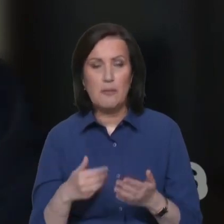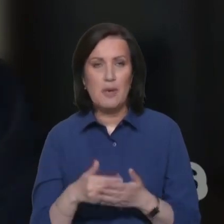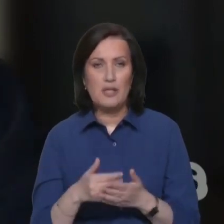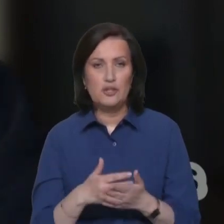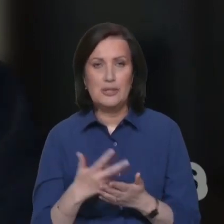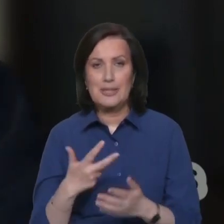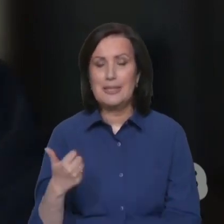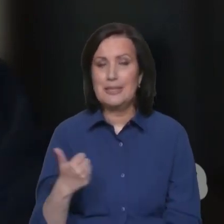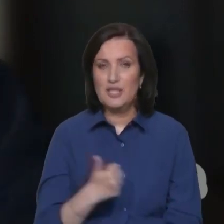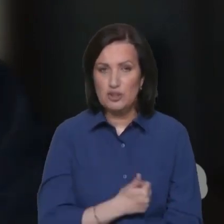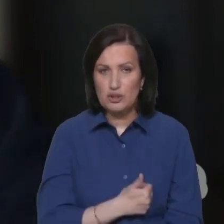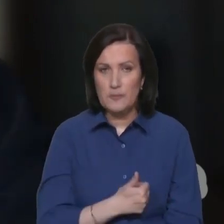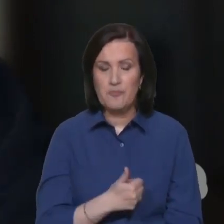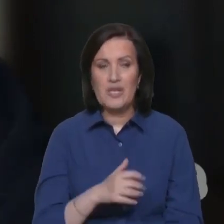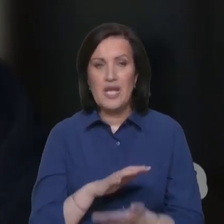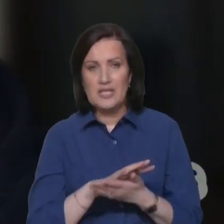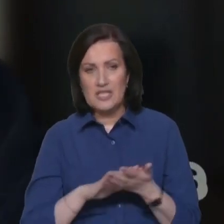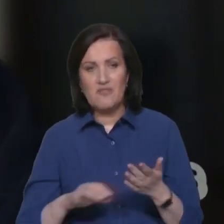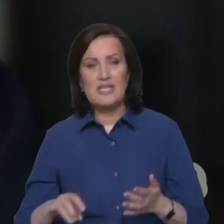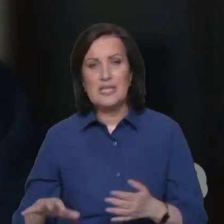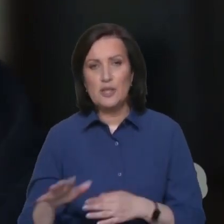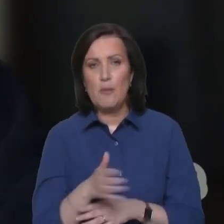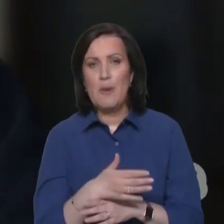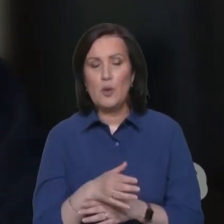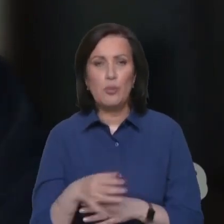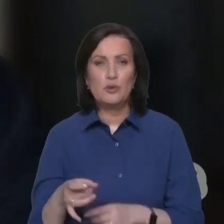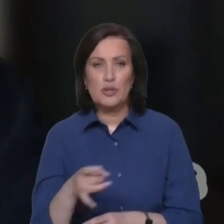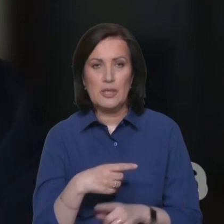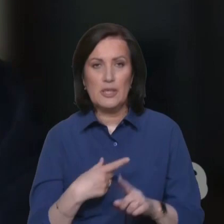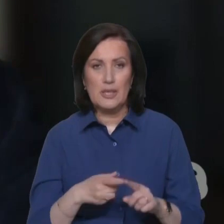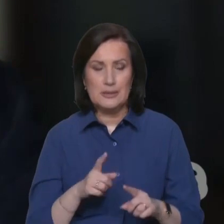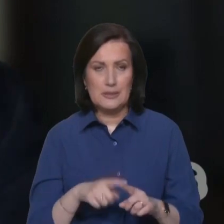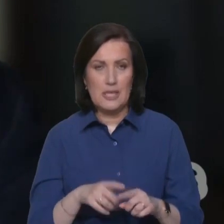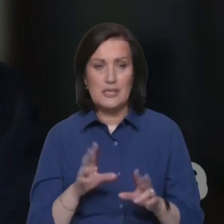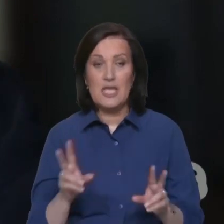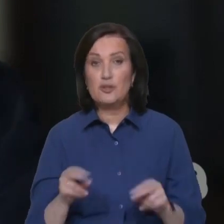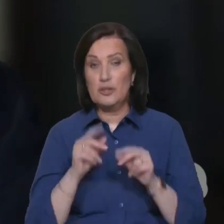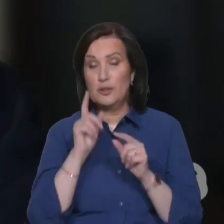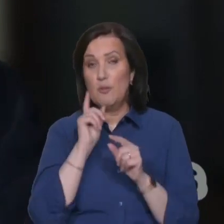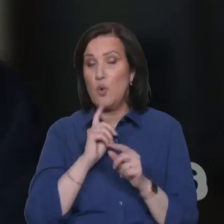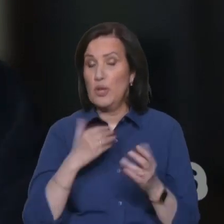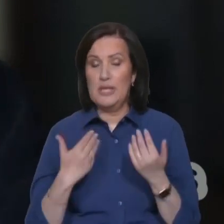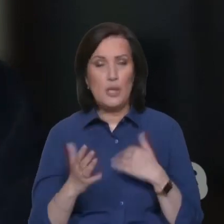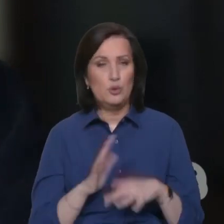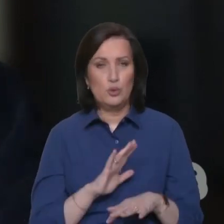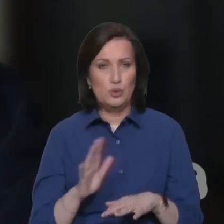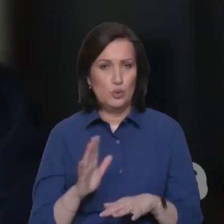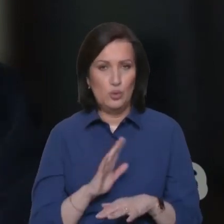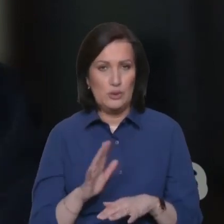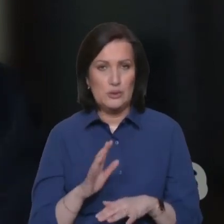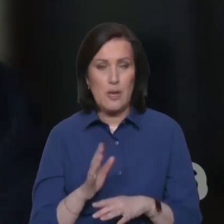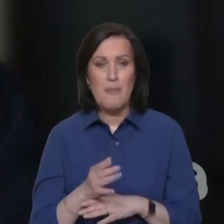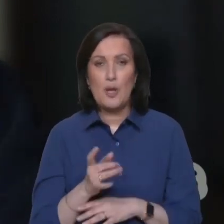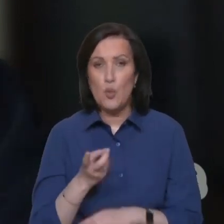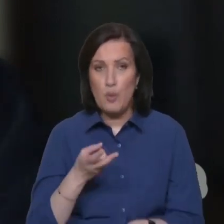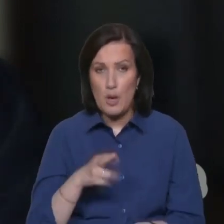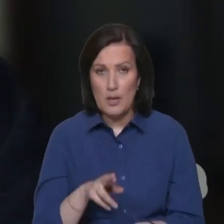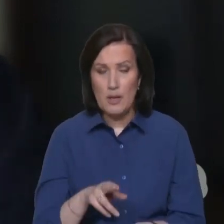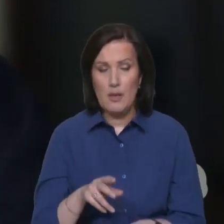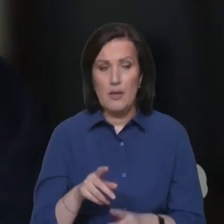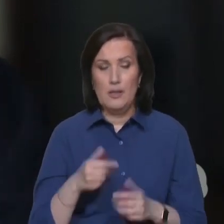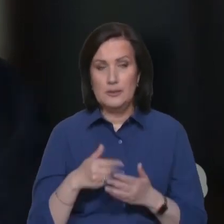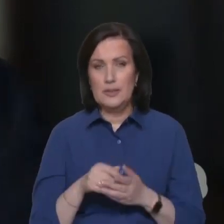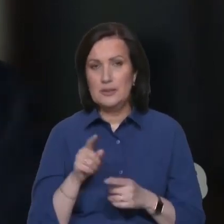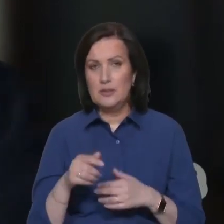майже 3 тижні триває на території Маріупольського району. Це, на щастя, поки що не стосується так сильно самого Маріуполя, тому